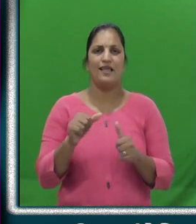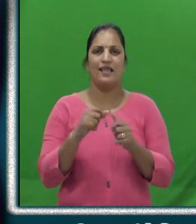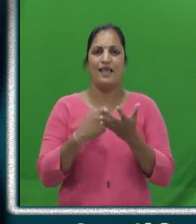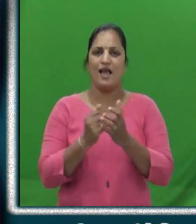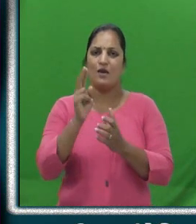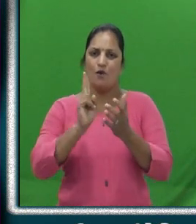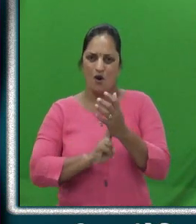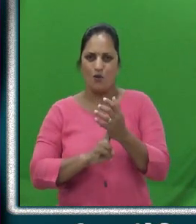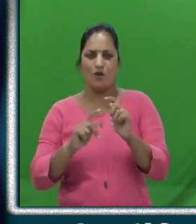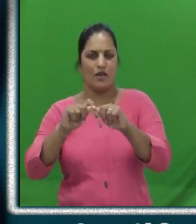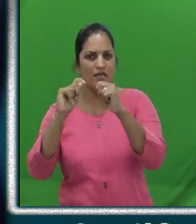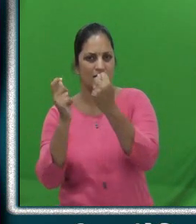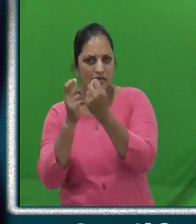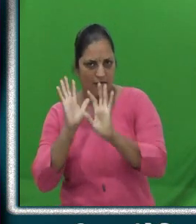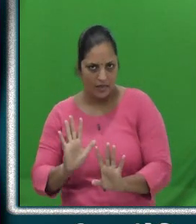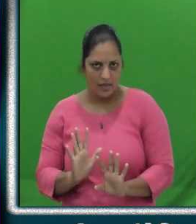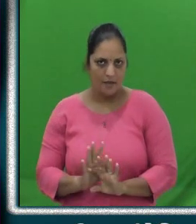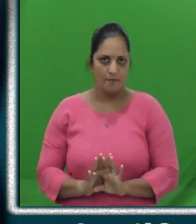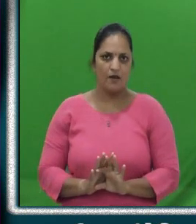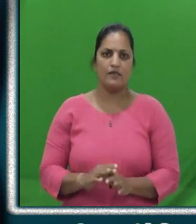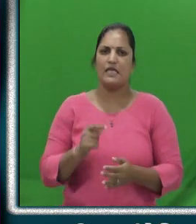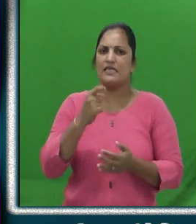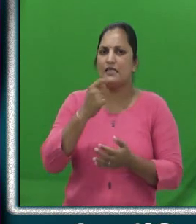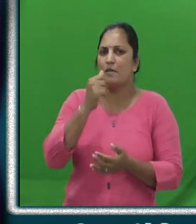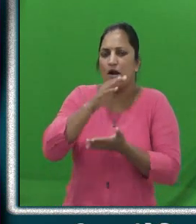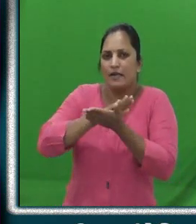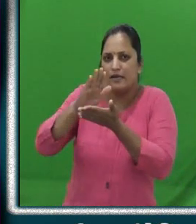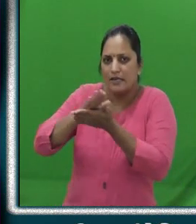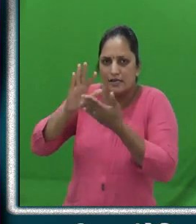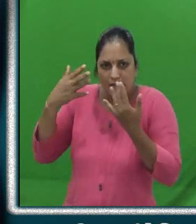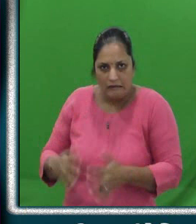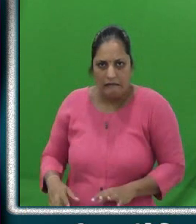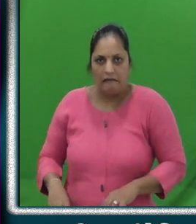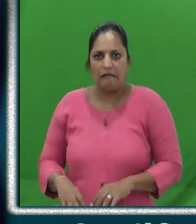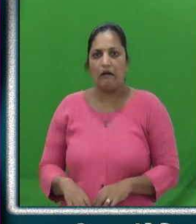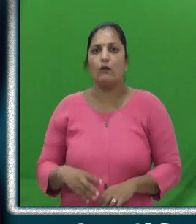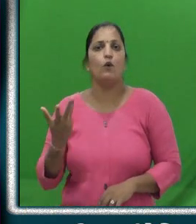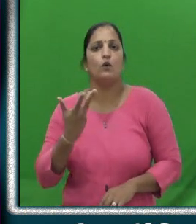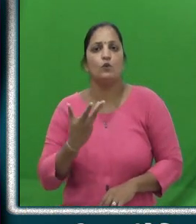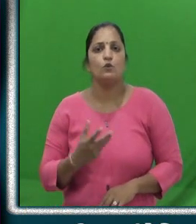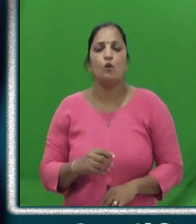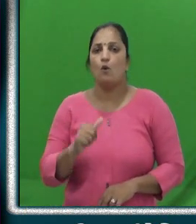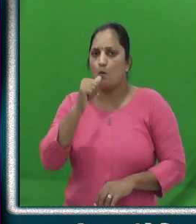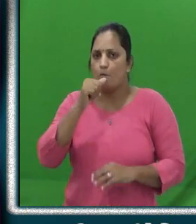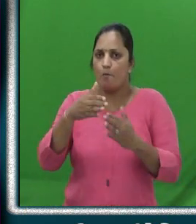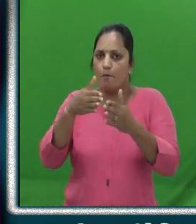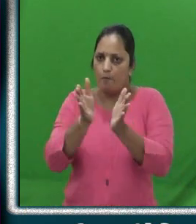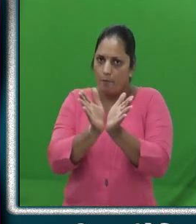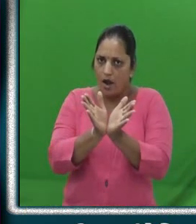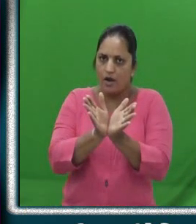एंड पुडुचेरी अने आपणे पहला बोलता था पोंडुचेरी एनु नाम बदलाण्युं छे